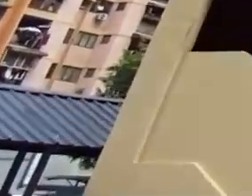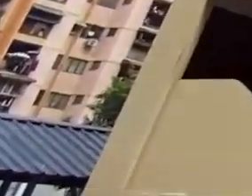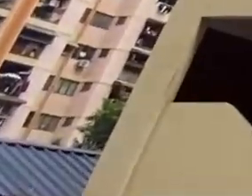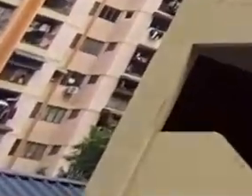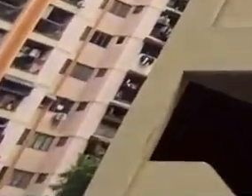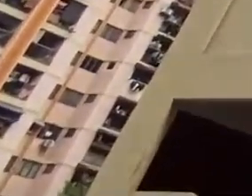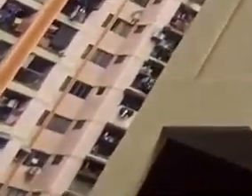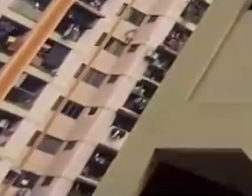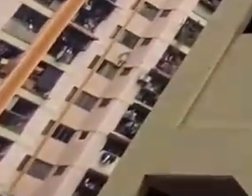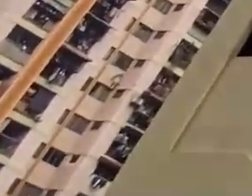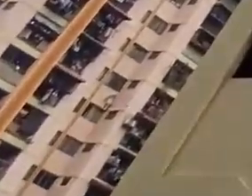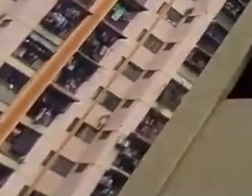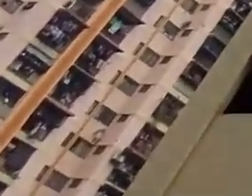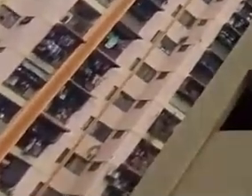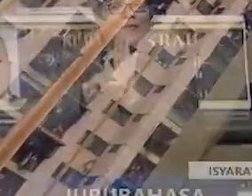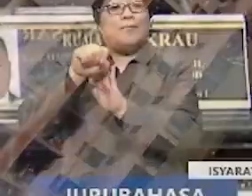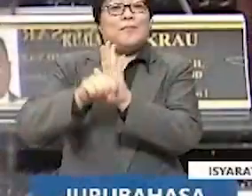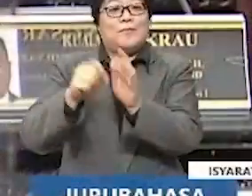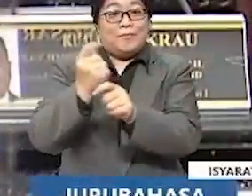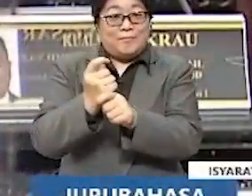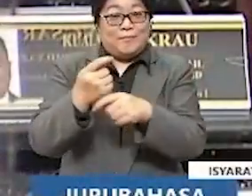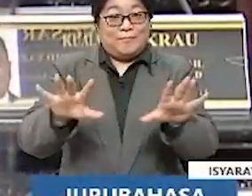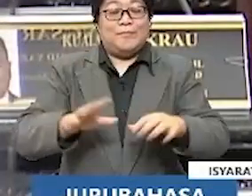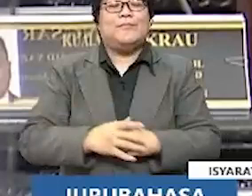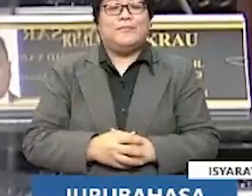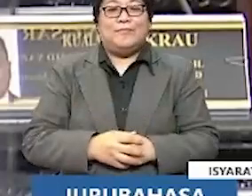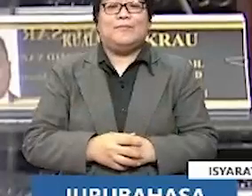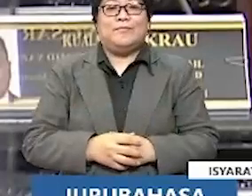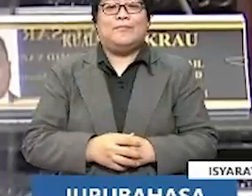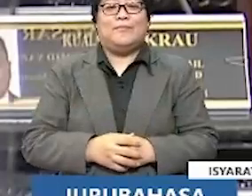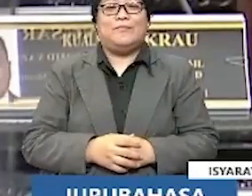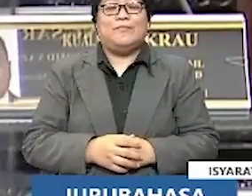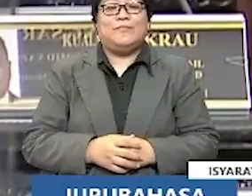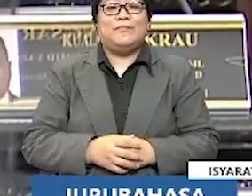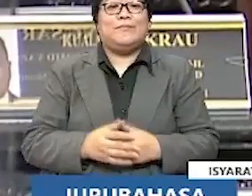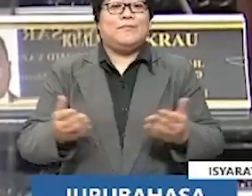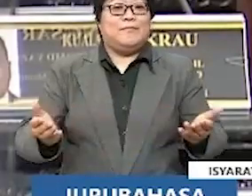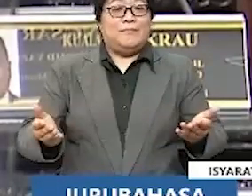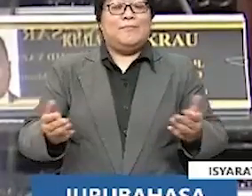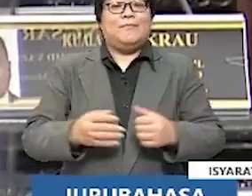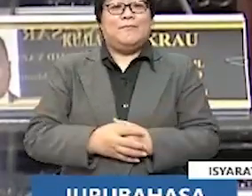yang memenuhi kriteria yang telah ditetapkan oleh Kementerian Kewangan.